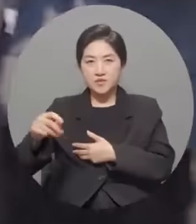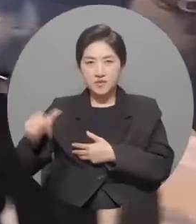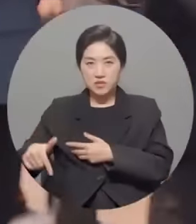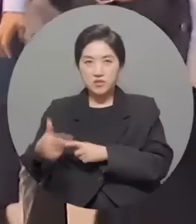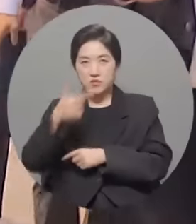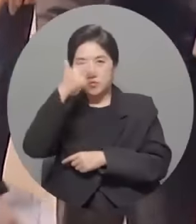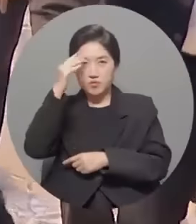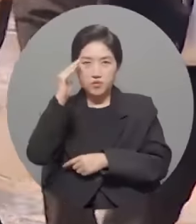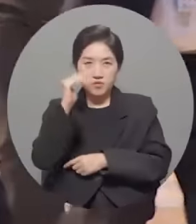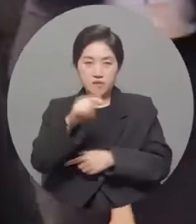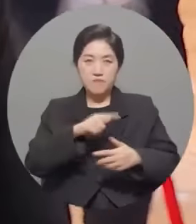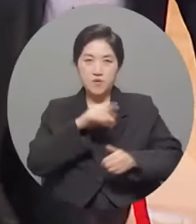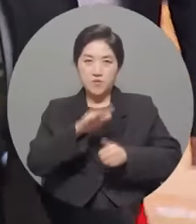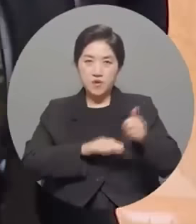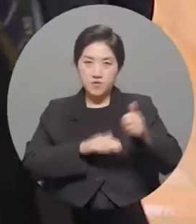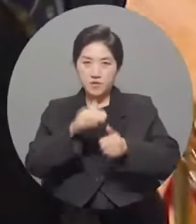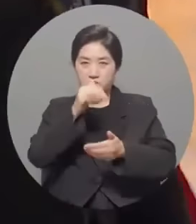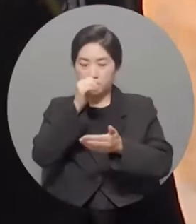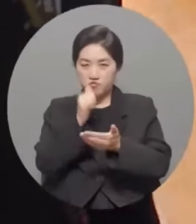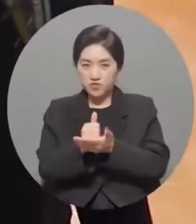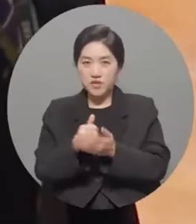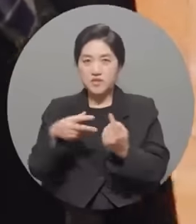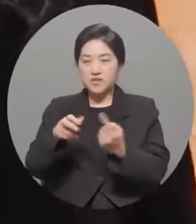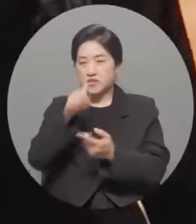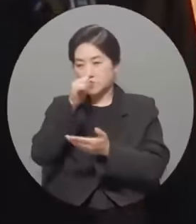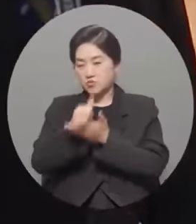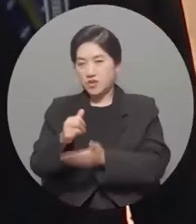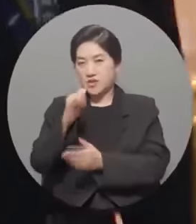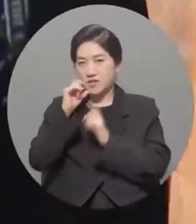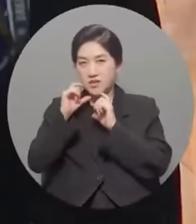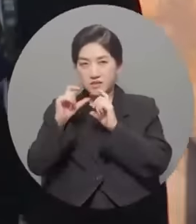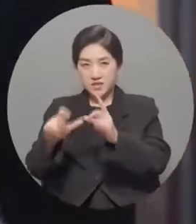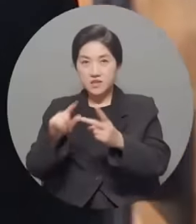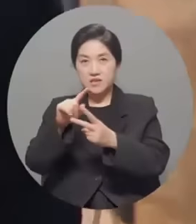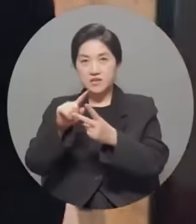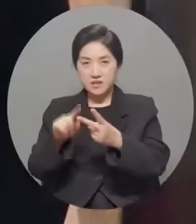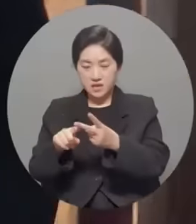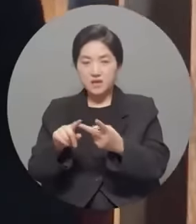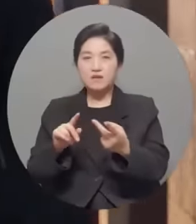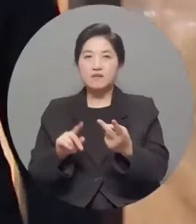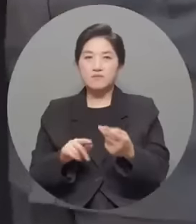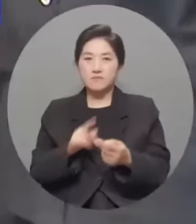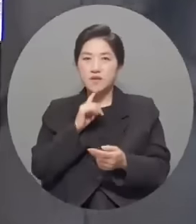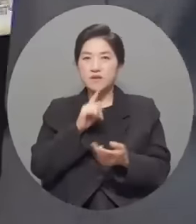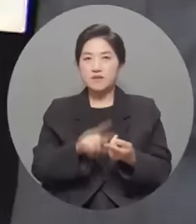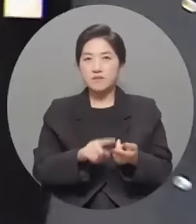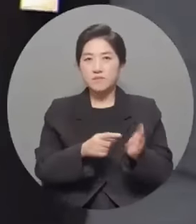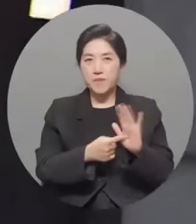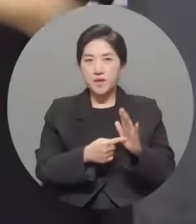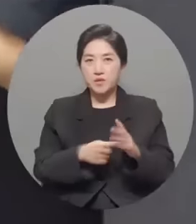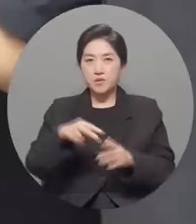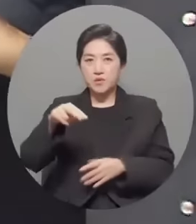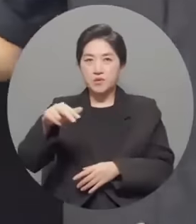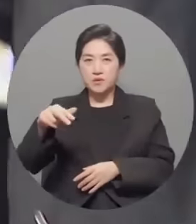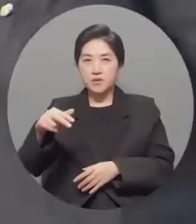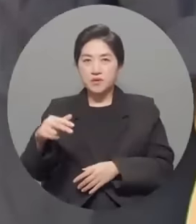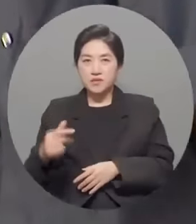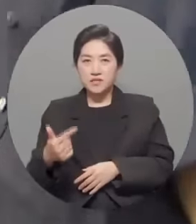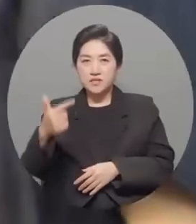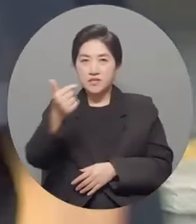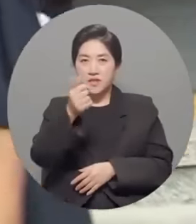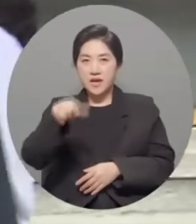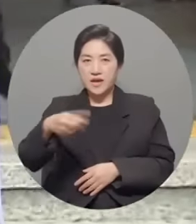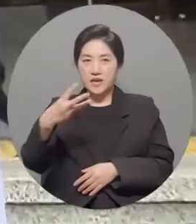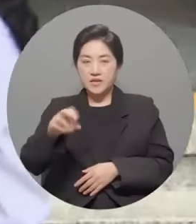전 대통령의 명예를 훼손한 혐의로 1심에서 유죄를 받은 사례를 언급했습니다. 또 신학림 전 뉴스타파